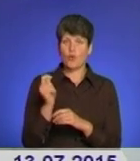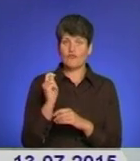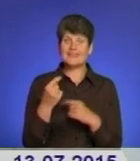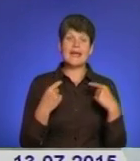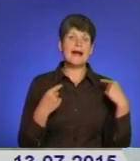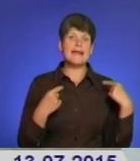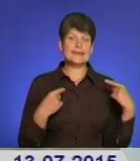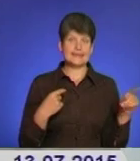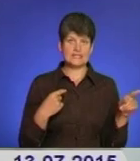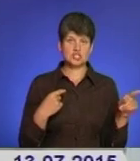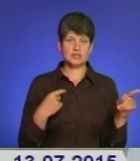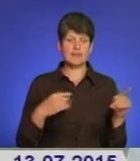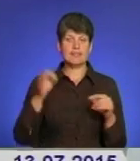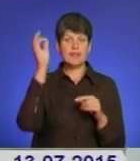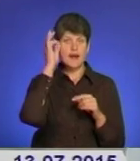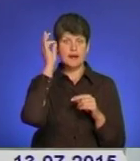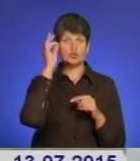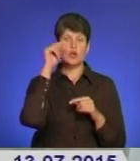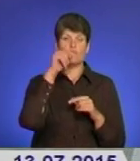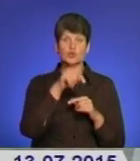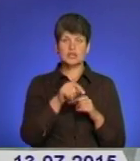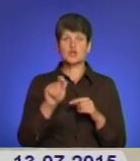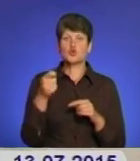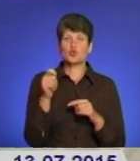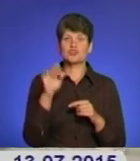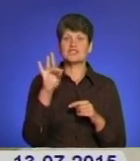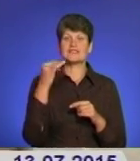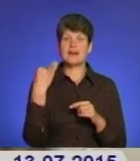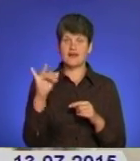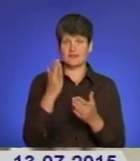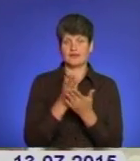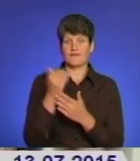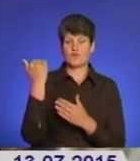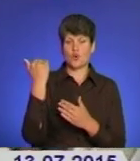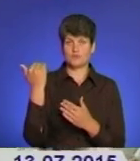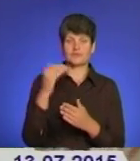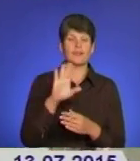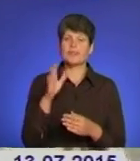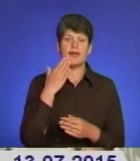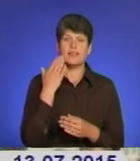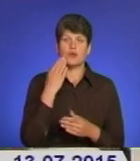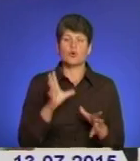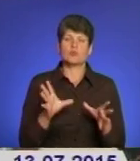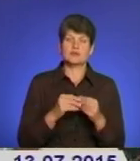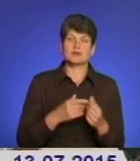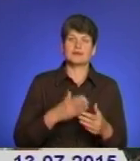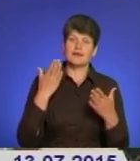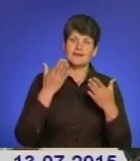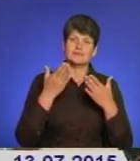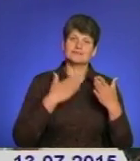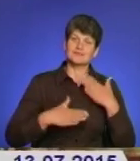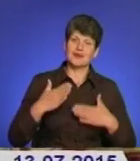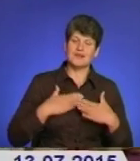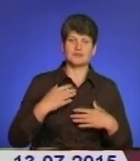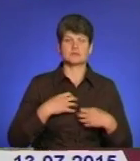інший нагадує про те, що ключі від рая в нього. Нелегко поєднати радість і скорботу, водночас відспівати